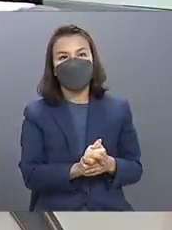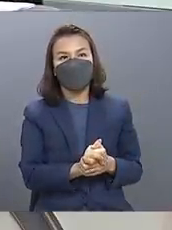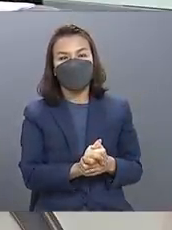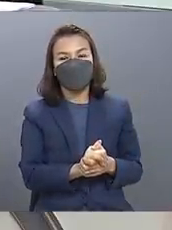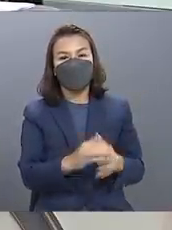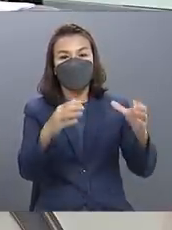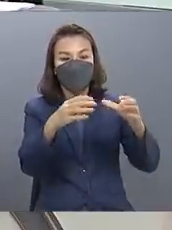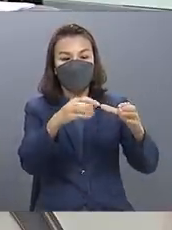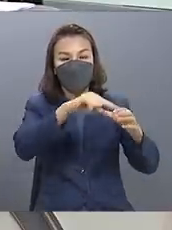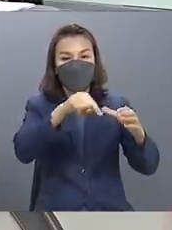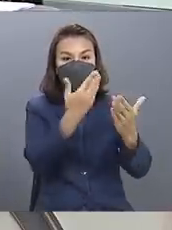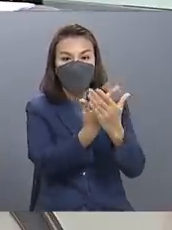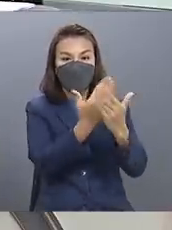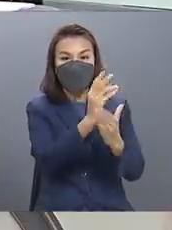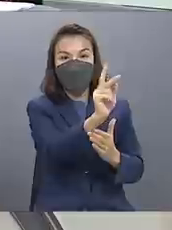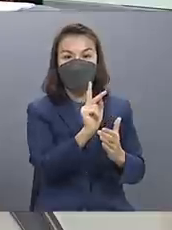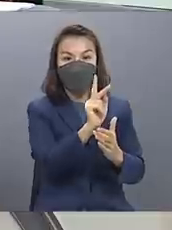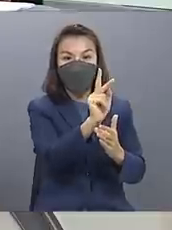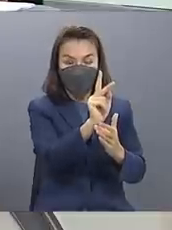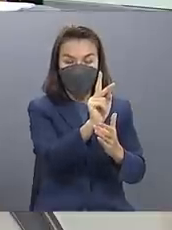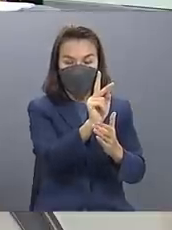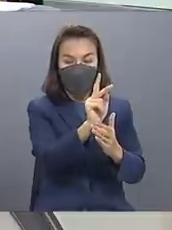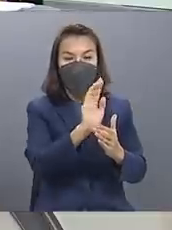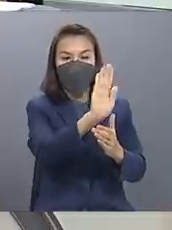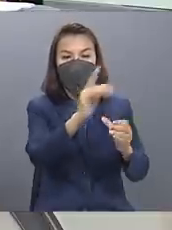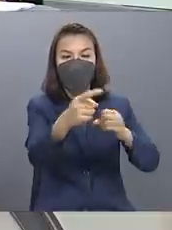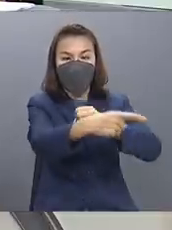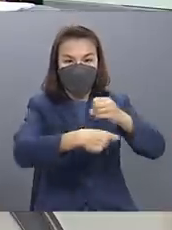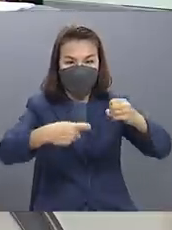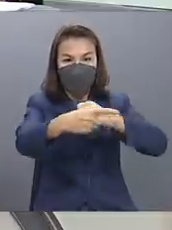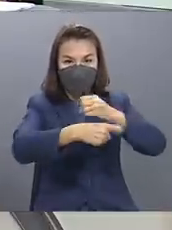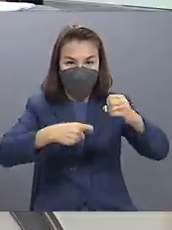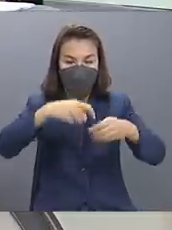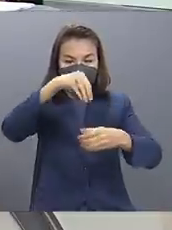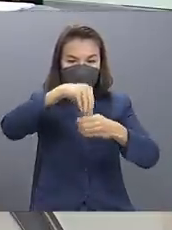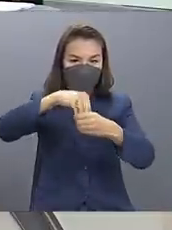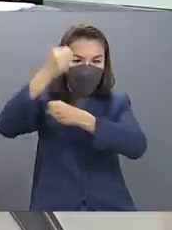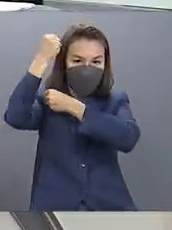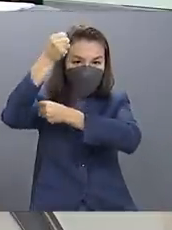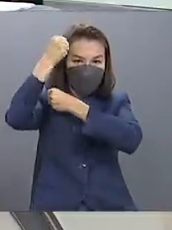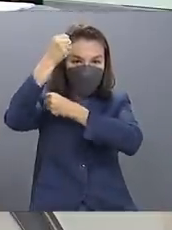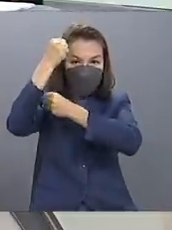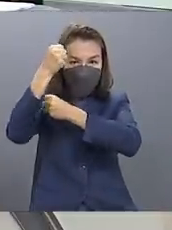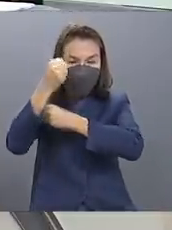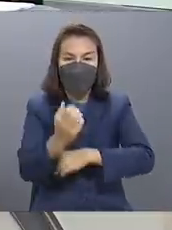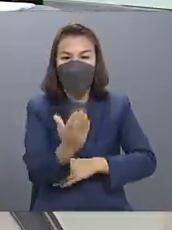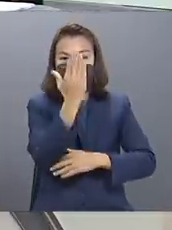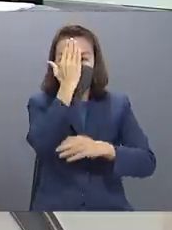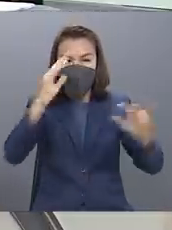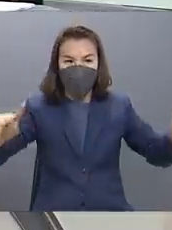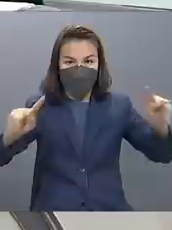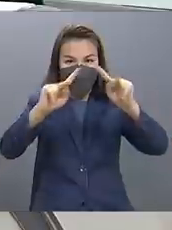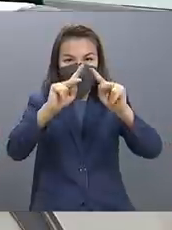หนี้สินชาวนานะคะที่ตอนนี้เนี่ยมาปักหลักประท้วงกันที่หน้ากระทรวงการคลังค่ะมี